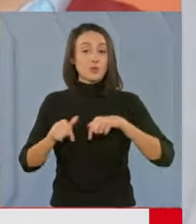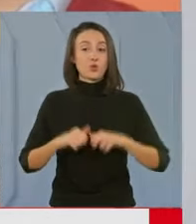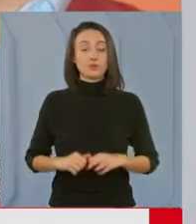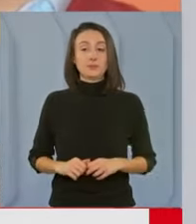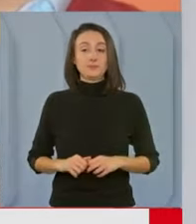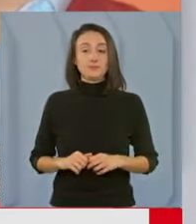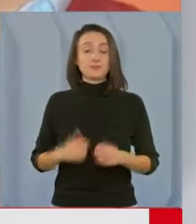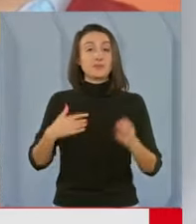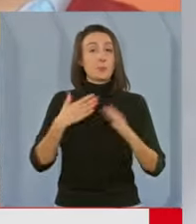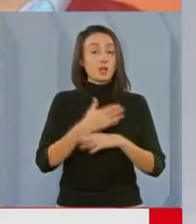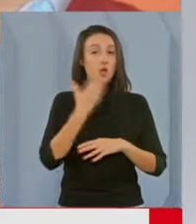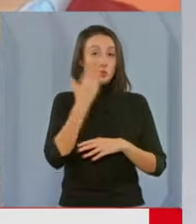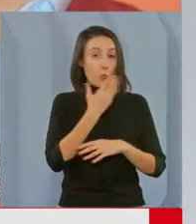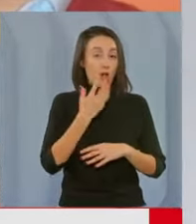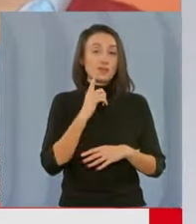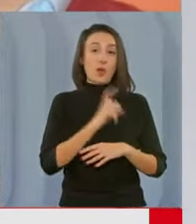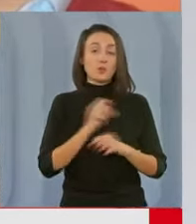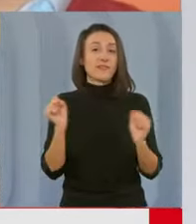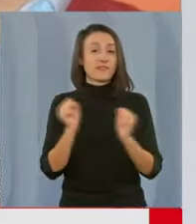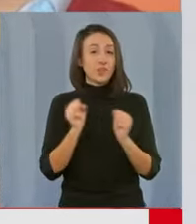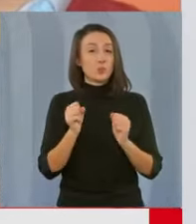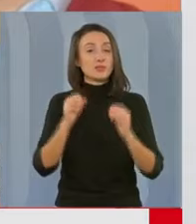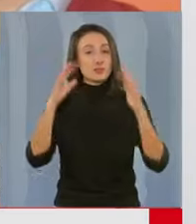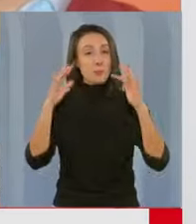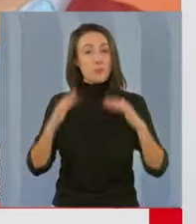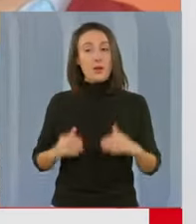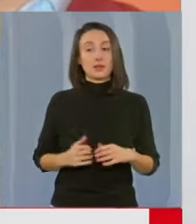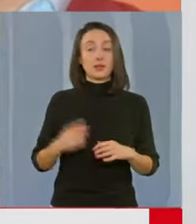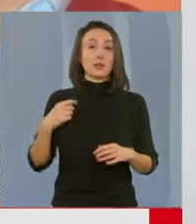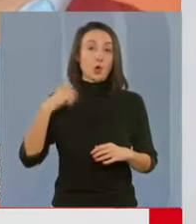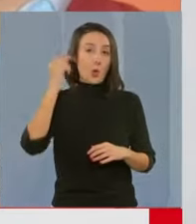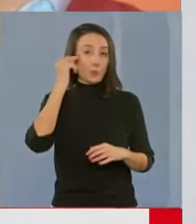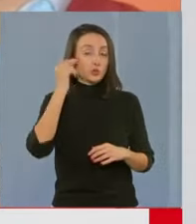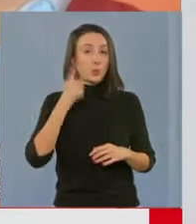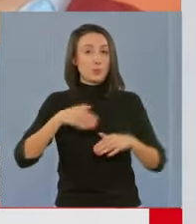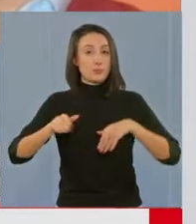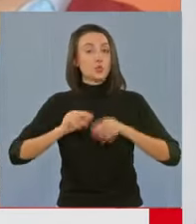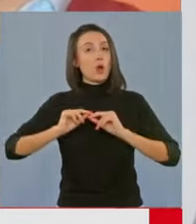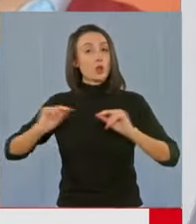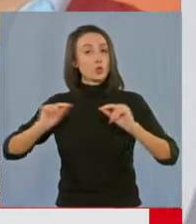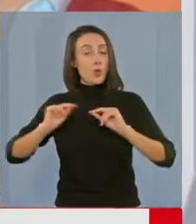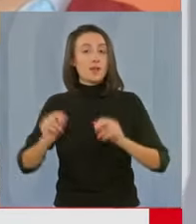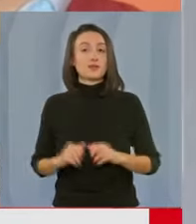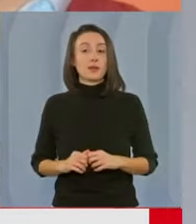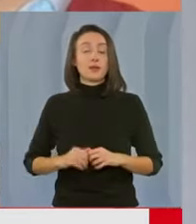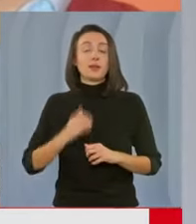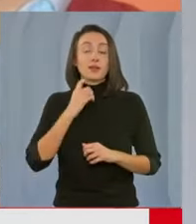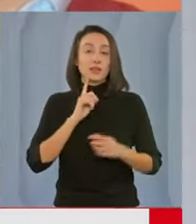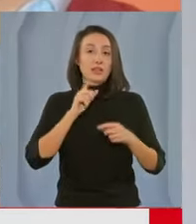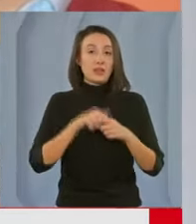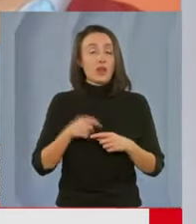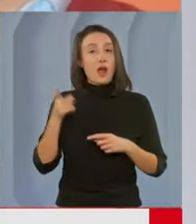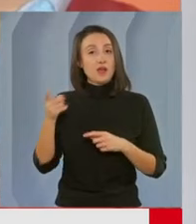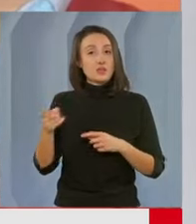de la școală din cauza viscului și a zăpezilor. De obicei, un ministru al educației, când intervine astfel